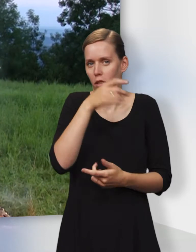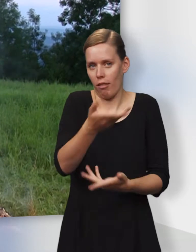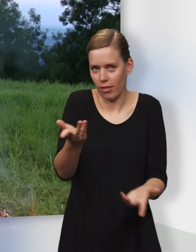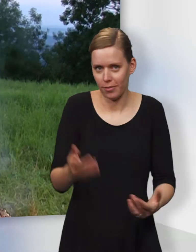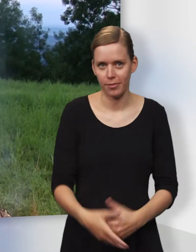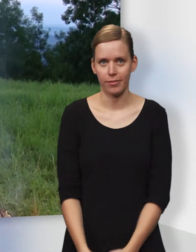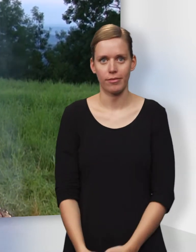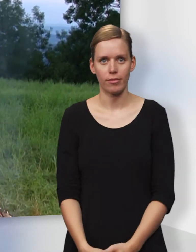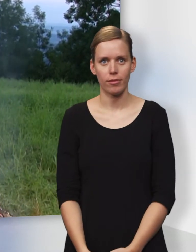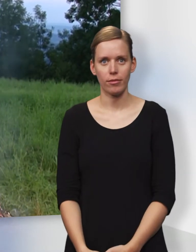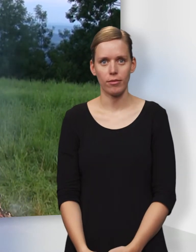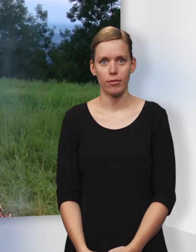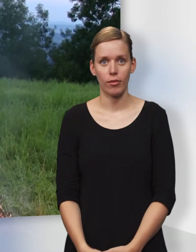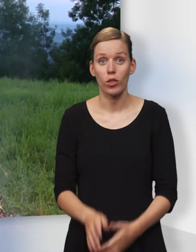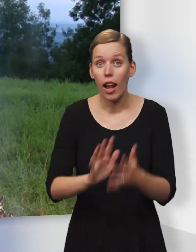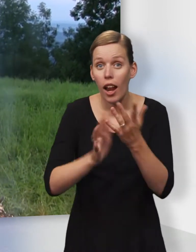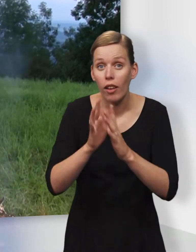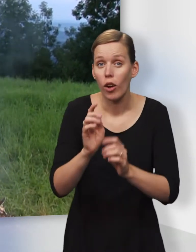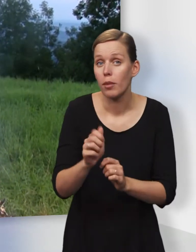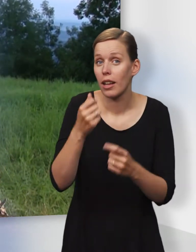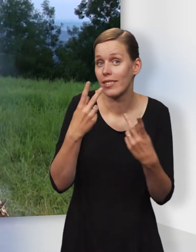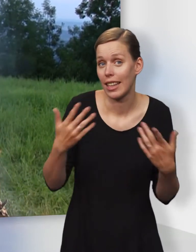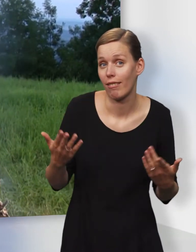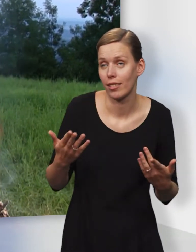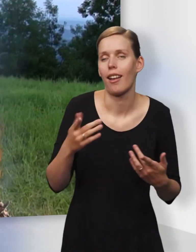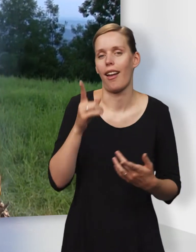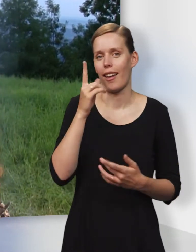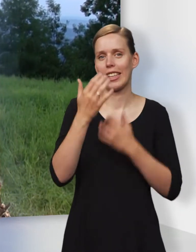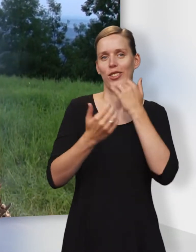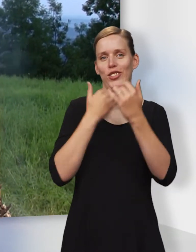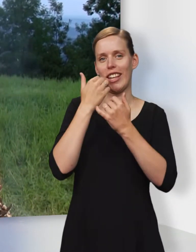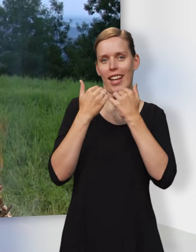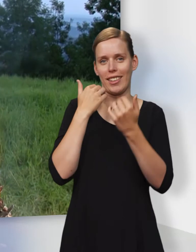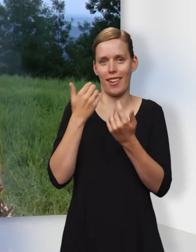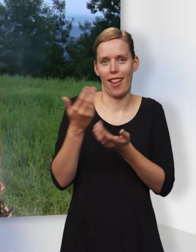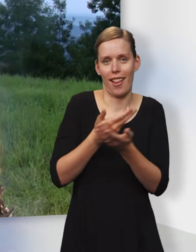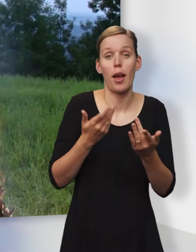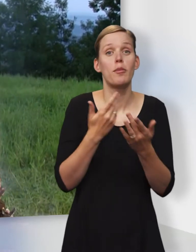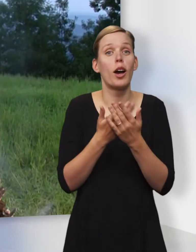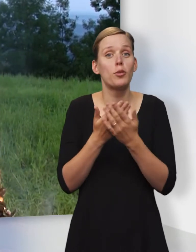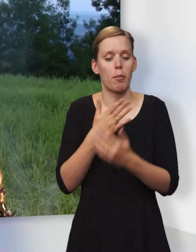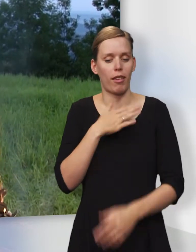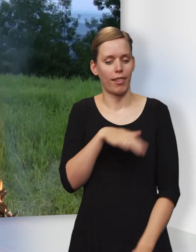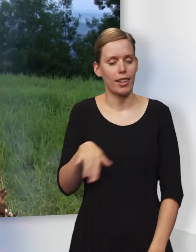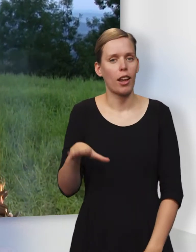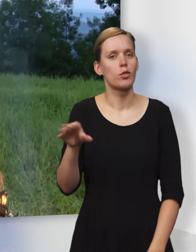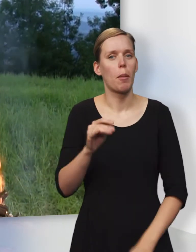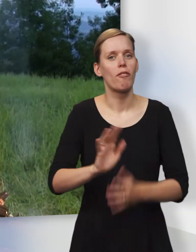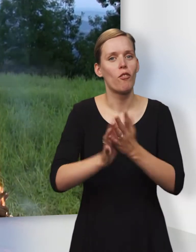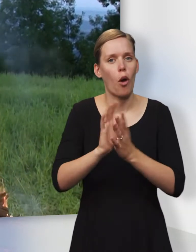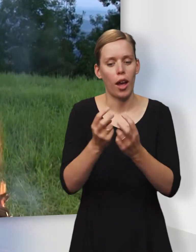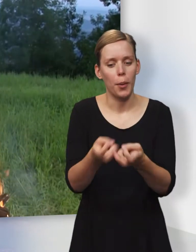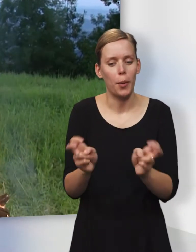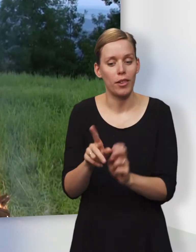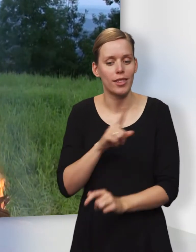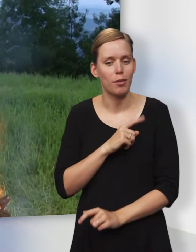Magenspeise. Mit vom Wichtigsten am Lagerfeuer sind natürlich die Geschichten, die man sich erzählt. Wenn ich zum Beispiel mit meinen Kindern am Feuer sitze, bin ich immer